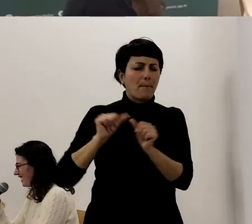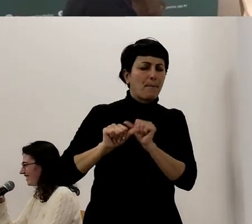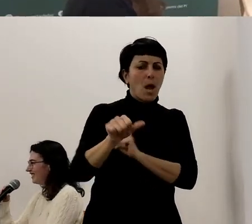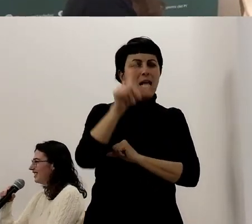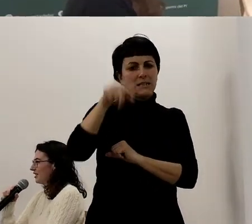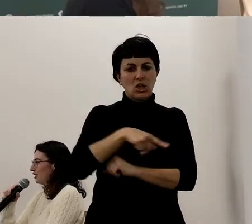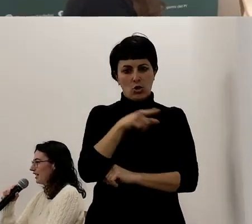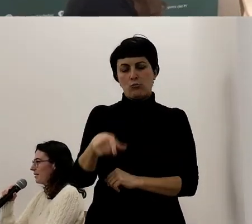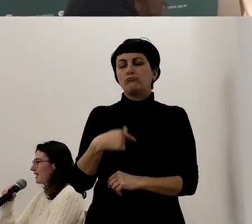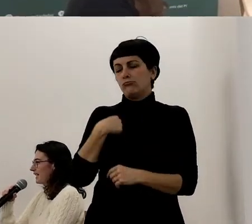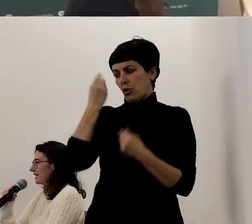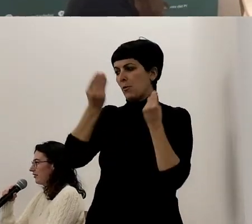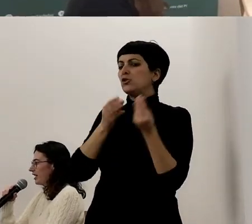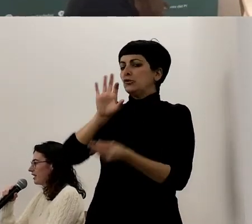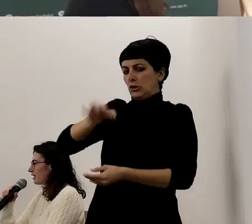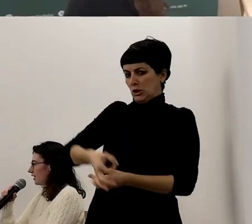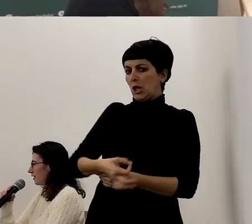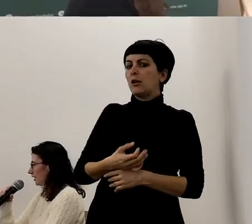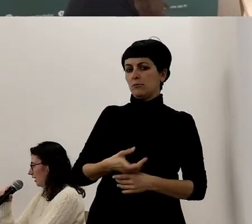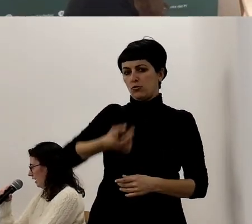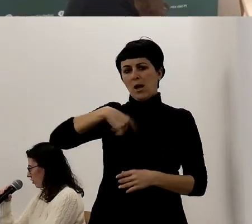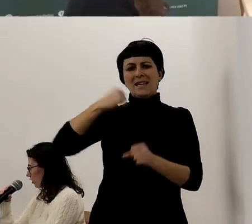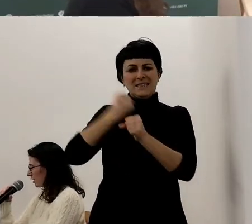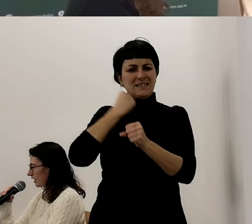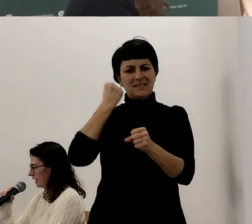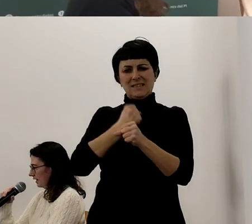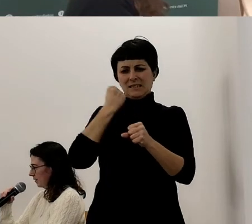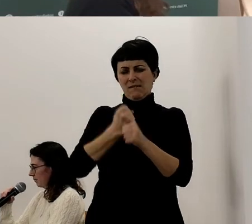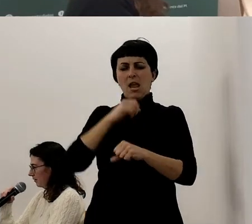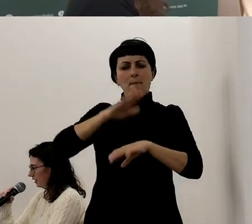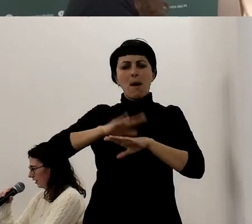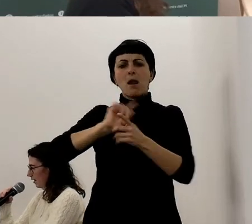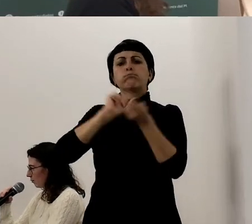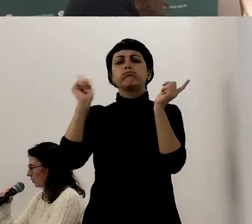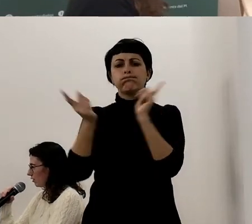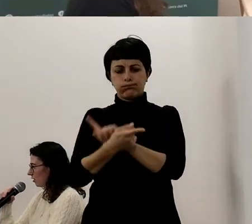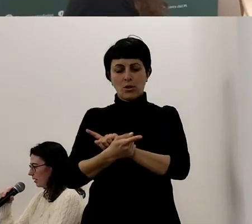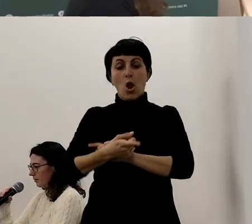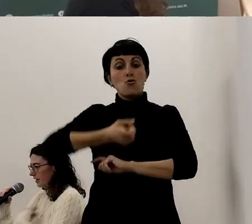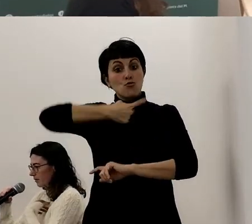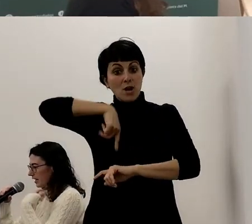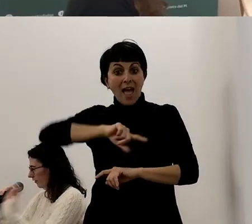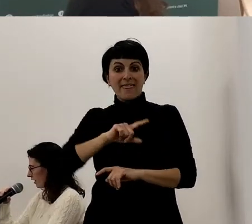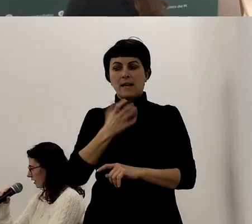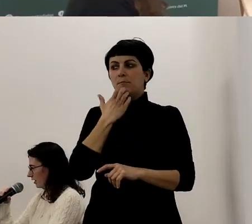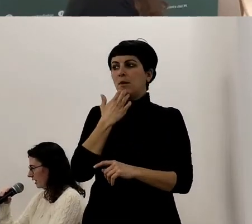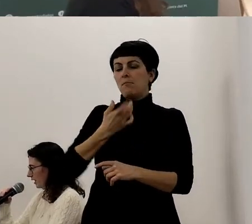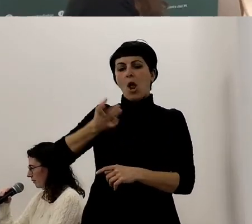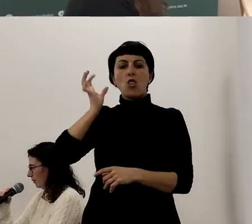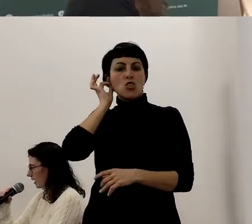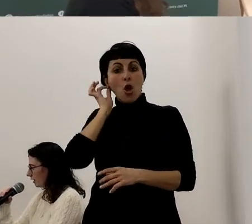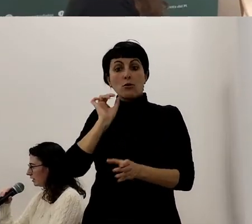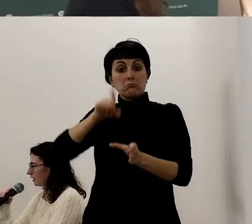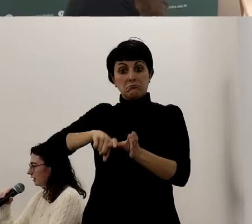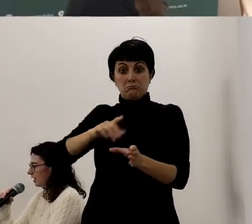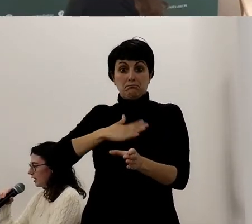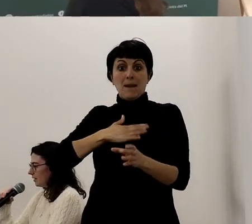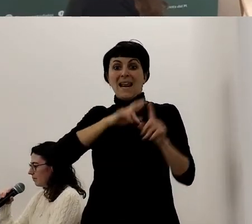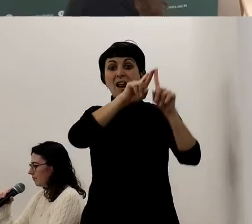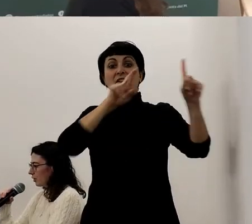i es treballarà. Jo crec que més que aquesta feina és tant de les dones que ja estem dins del món, no? Per mi, per exemple, la referència va ser la meva